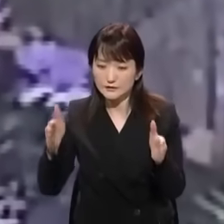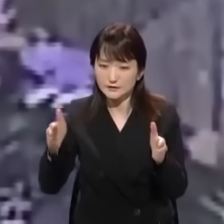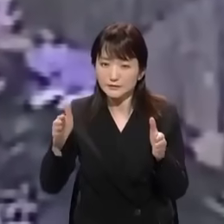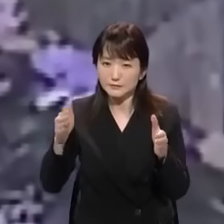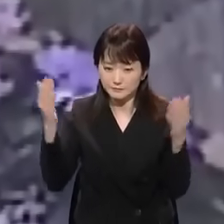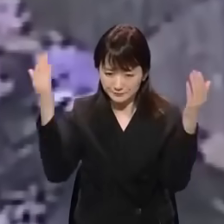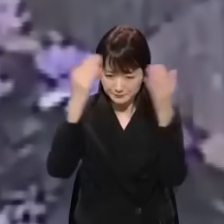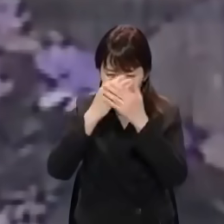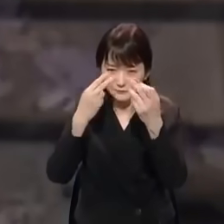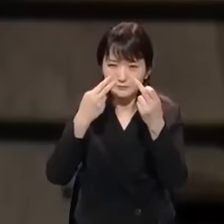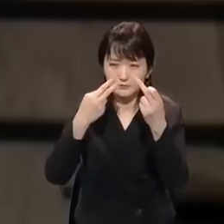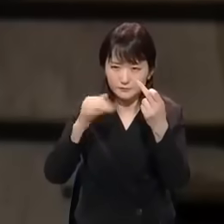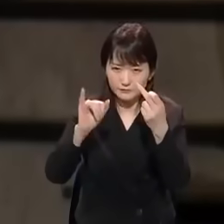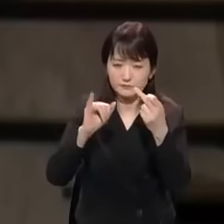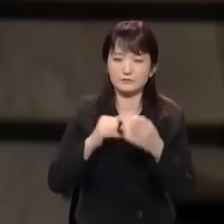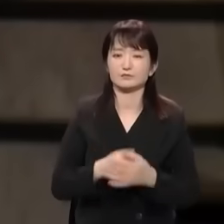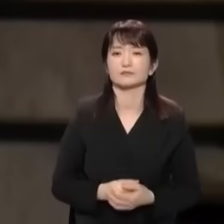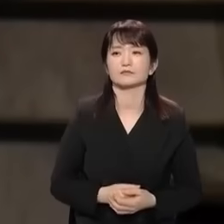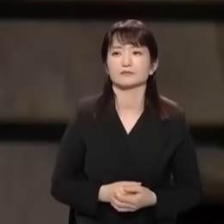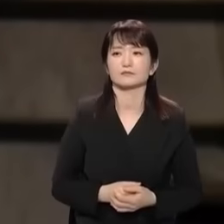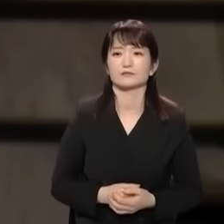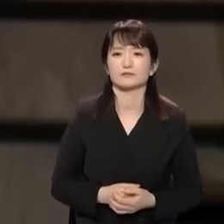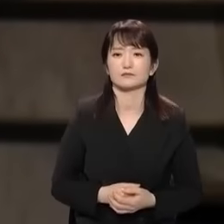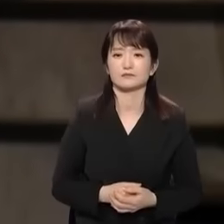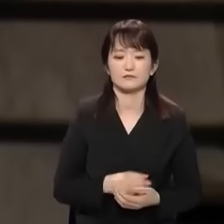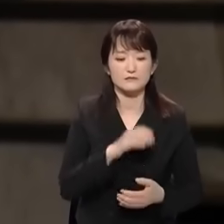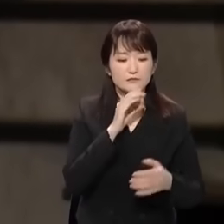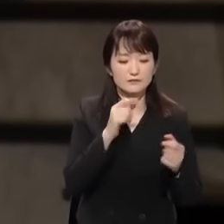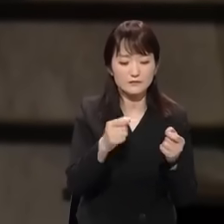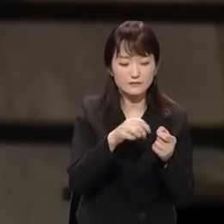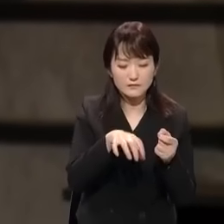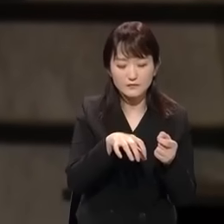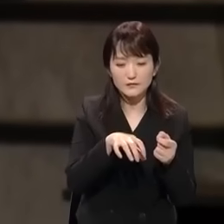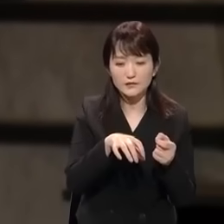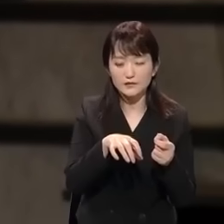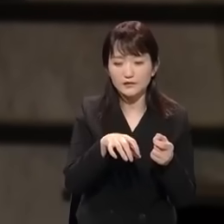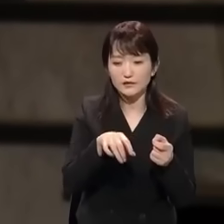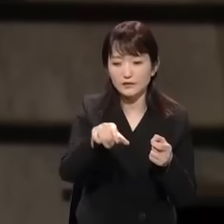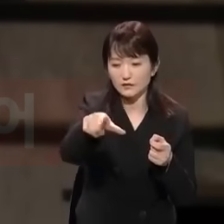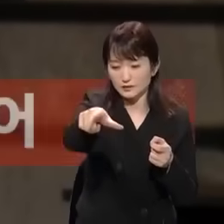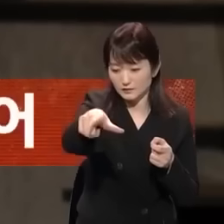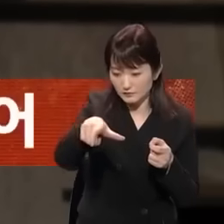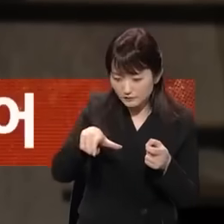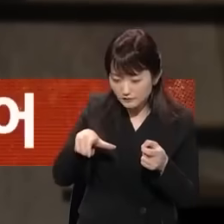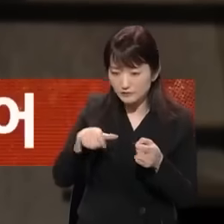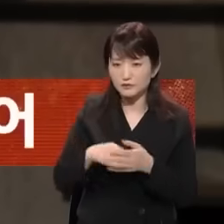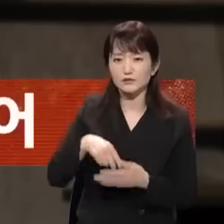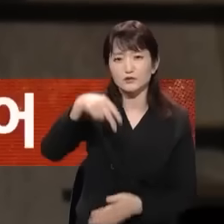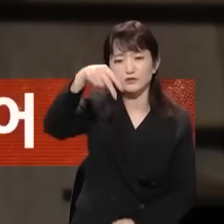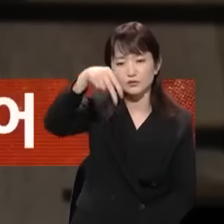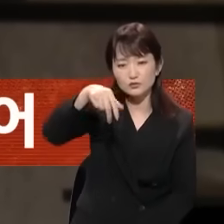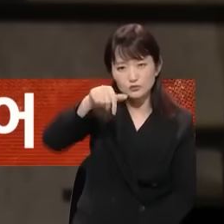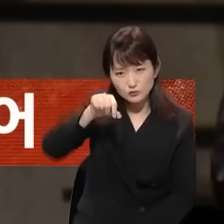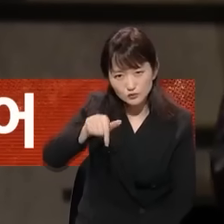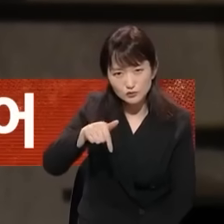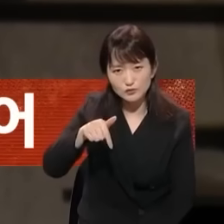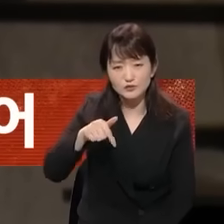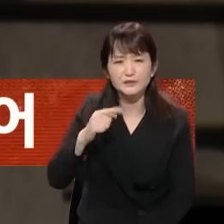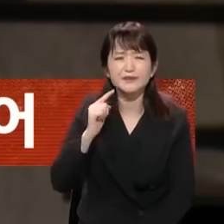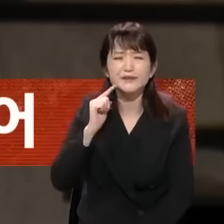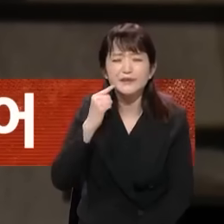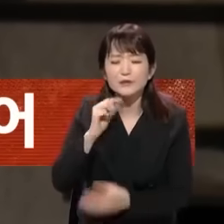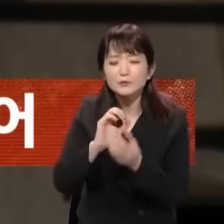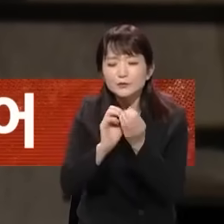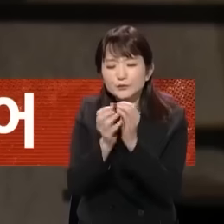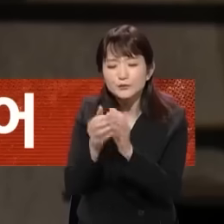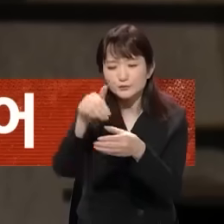제보자의 카페 화단에 그 전날 어머니께서 뭐 수국 튤립 이런 예쁜 꽃을 가득 심어 줬어요 근데 심어